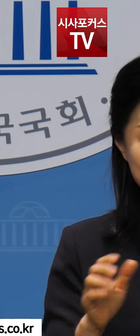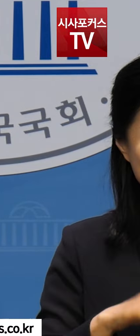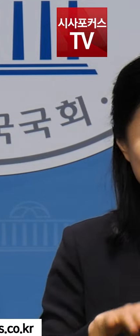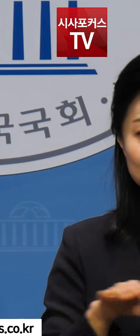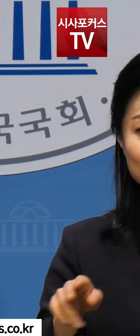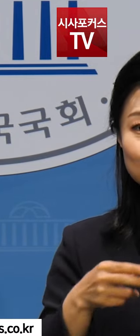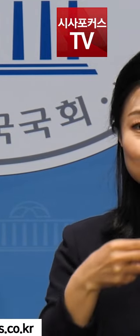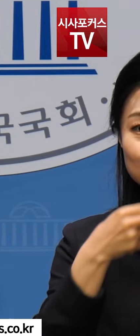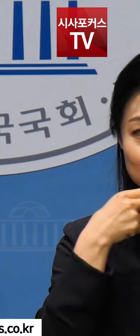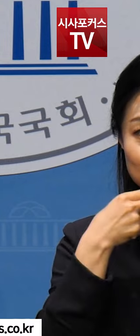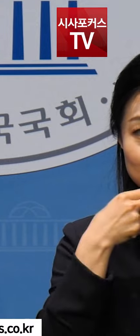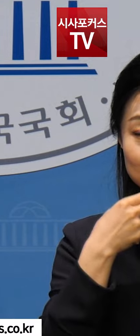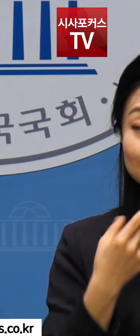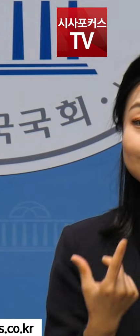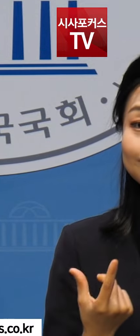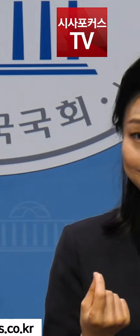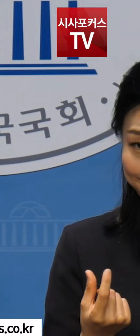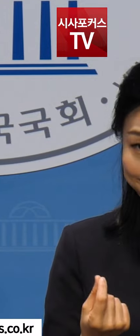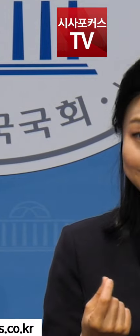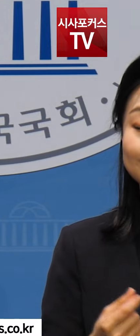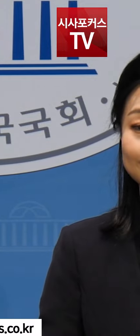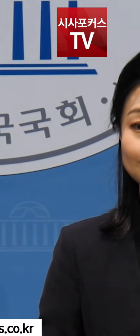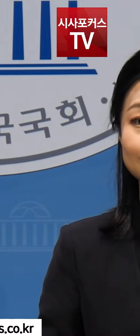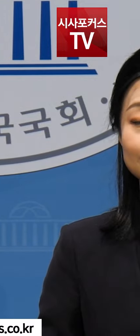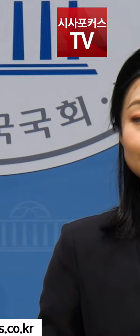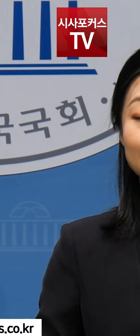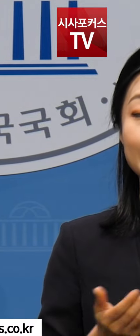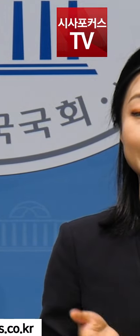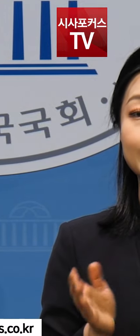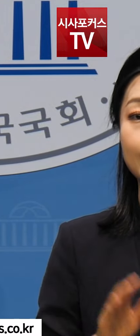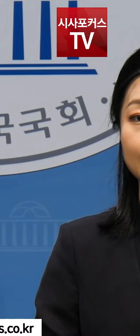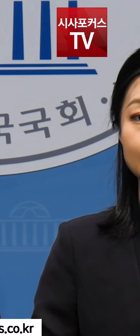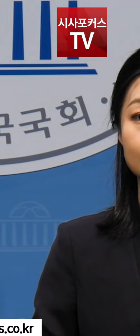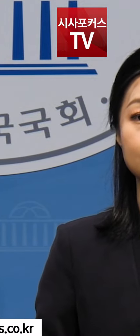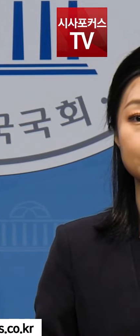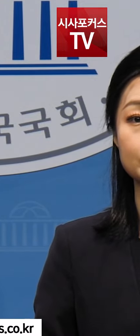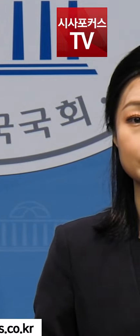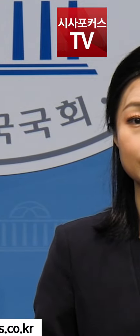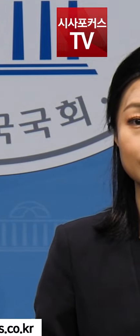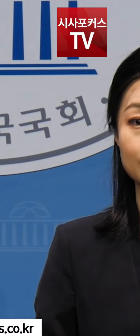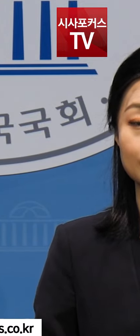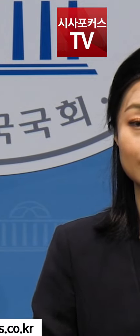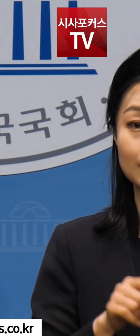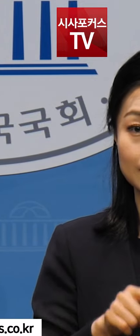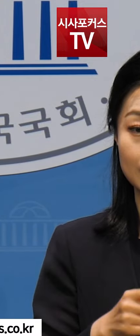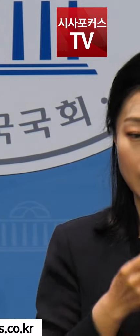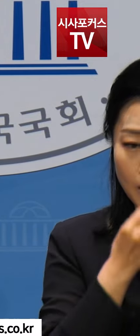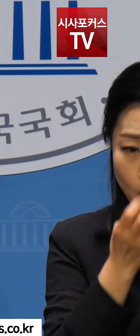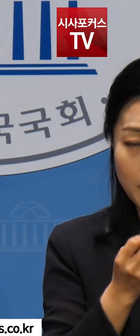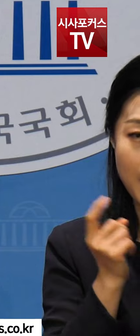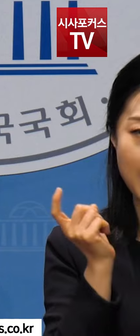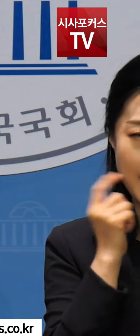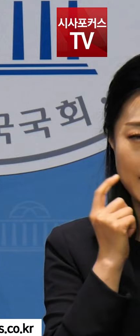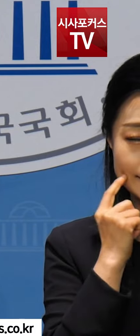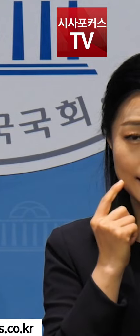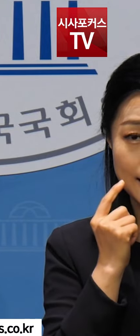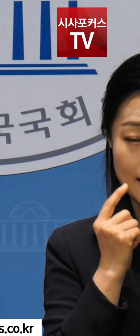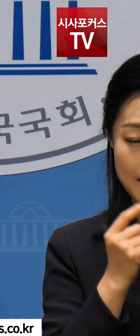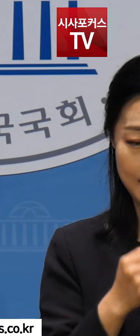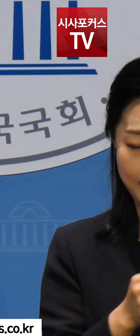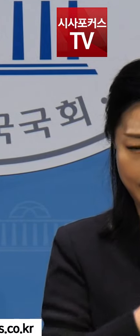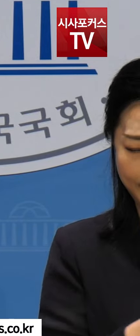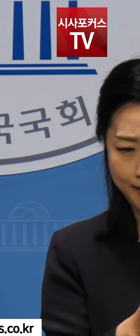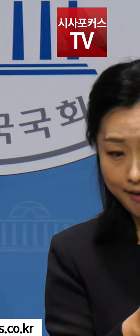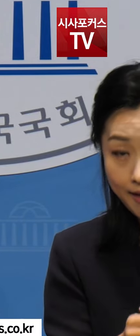공정하게 판결이 나올 수 없는 그런 구조입니다. 그럼에도 불구하고 그러한 일들이 특히나 지난